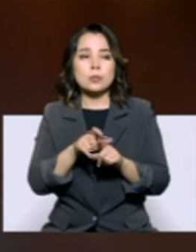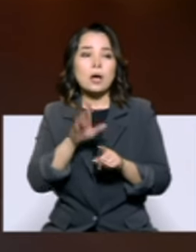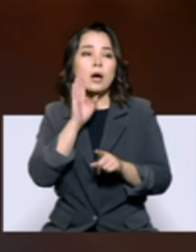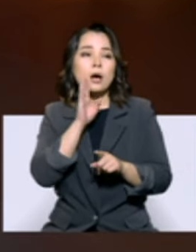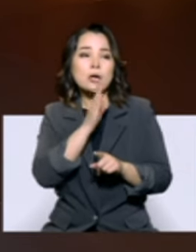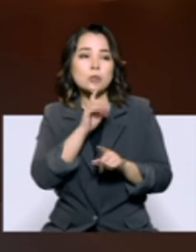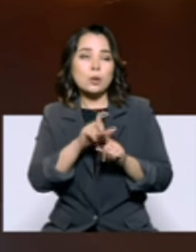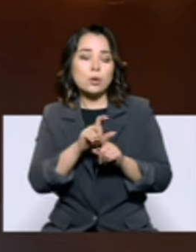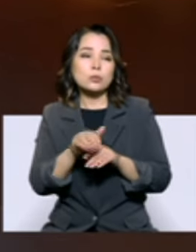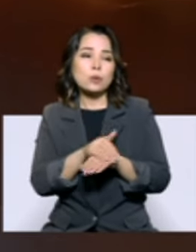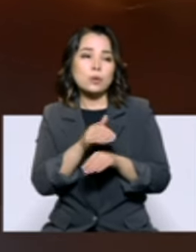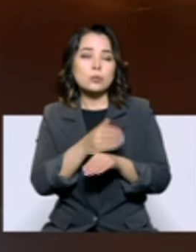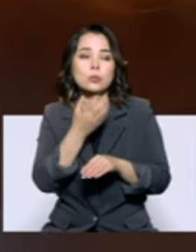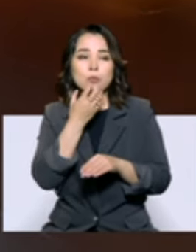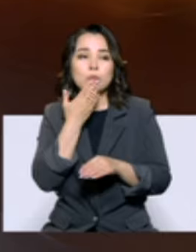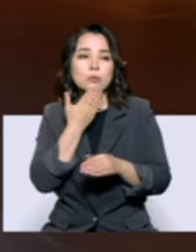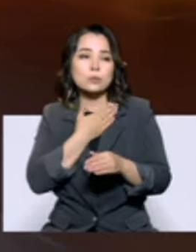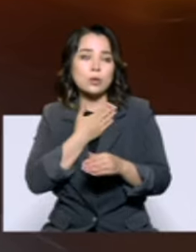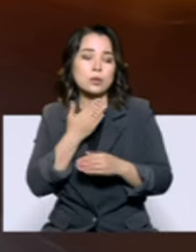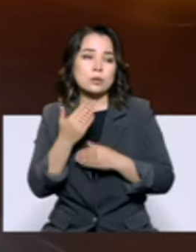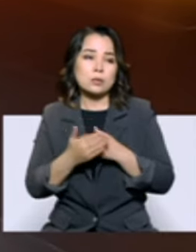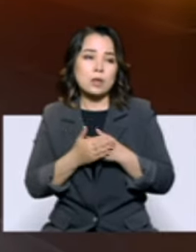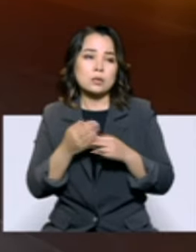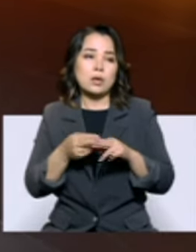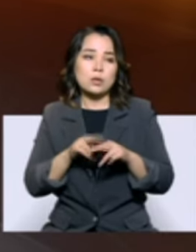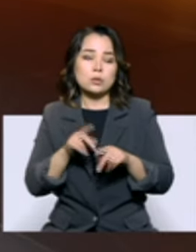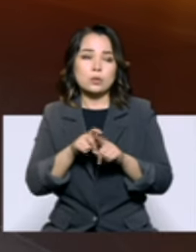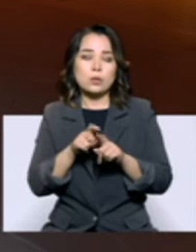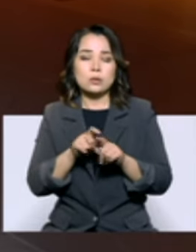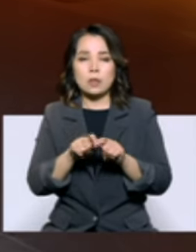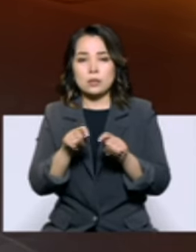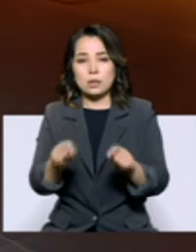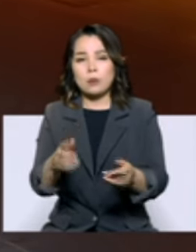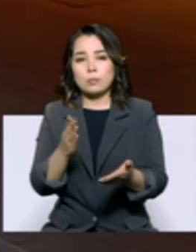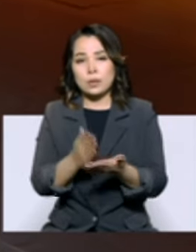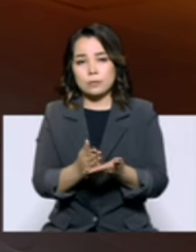сияқты шексіз сүйіспеншілік таныту деген сөз жоқ енді.